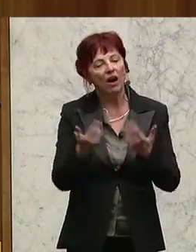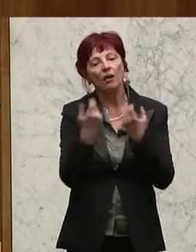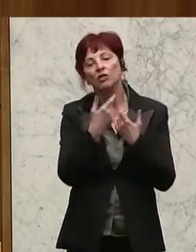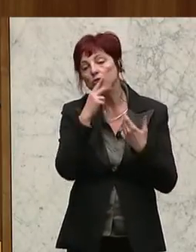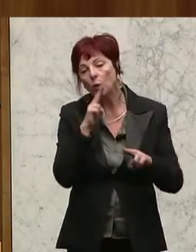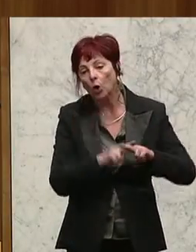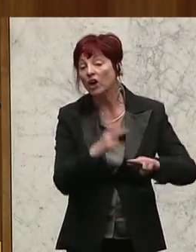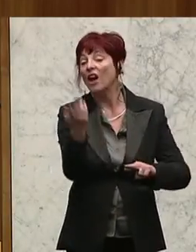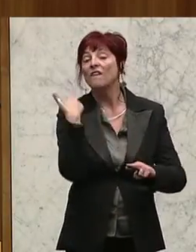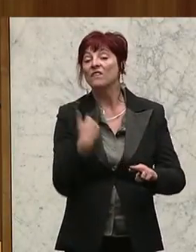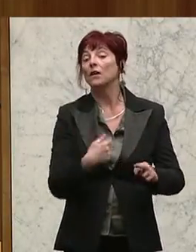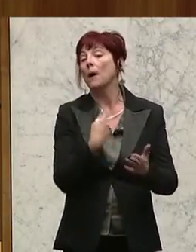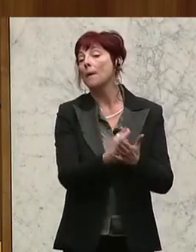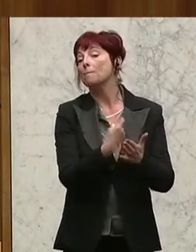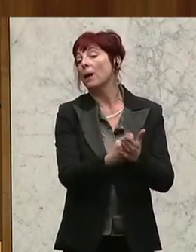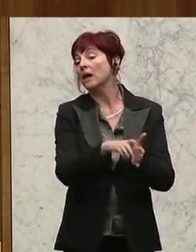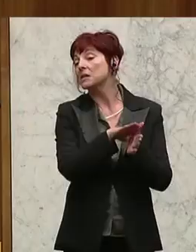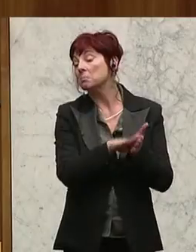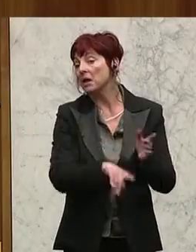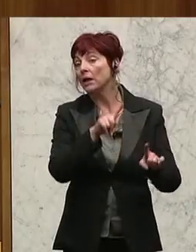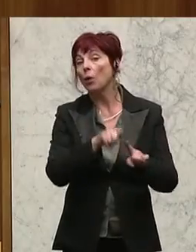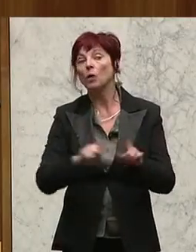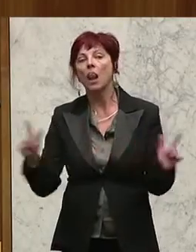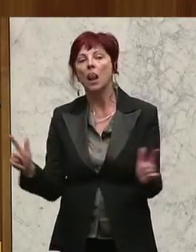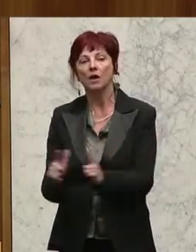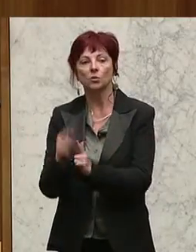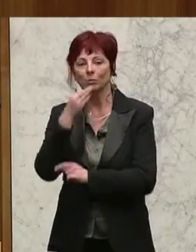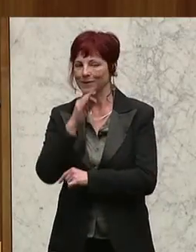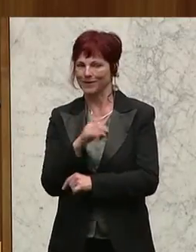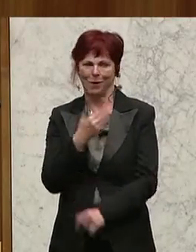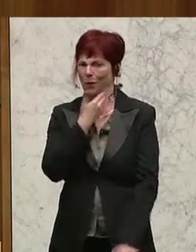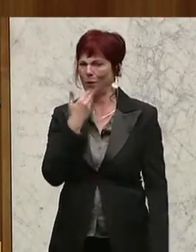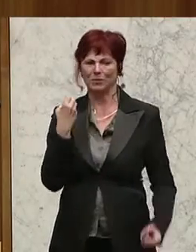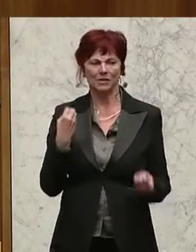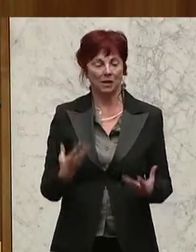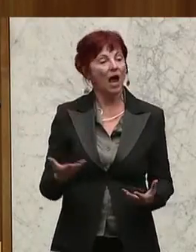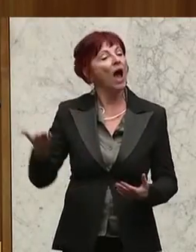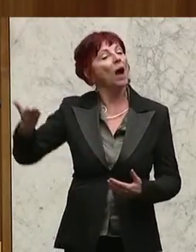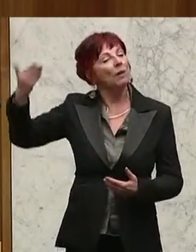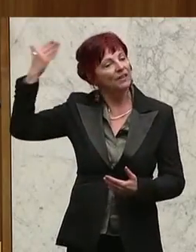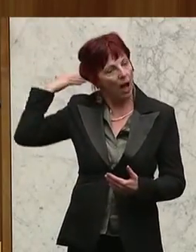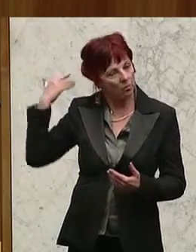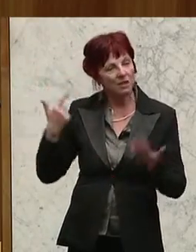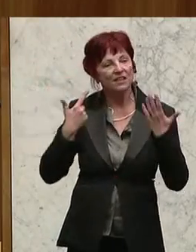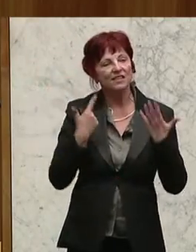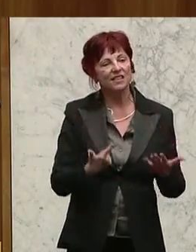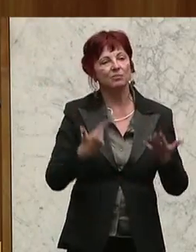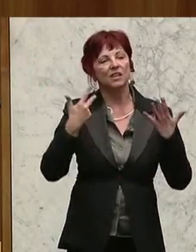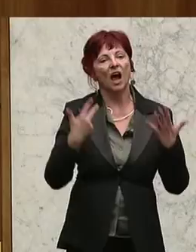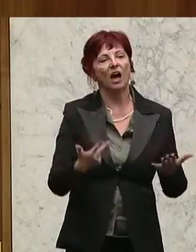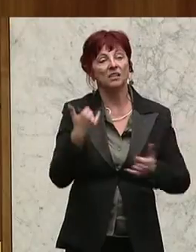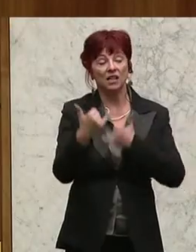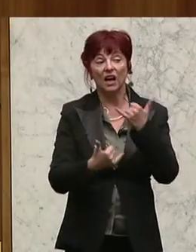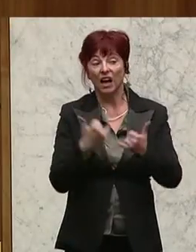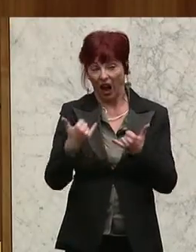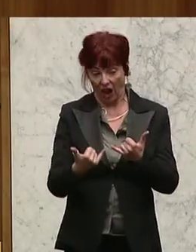günstigere Preise zu einer besseren Dienstleistung. Aber das war in den 70er und 80er Jahren im Wesentlichen, in Großbritannien leider